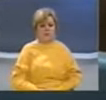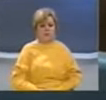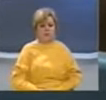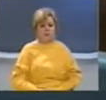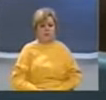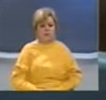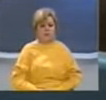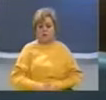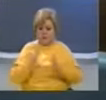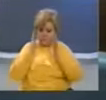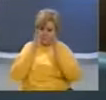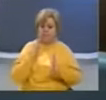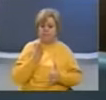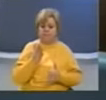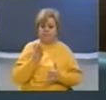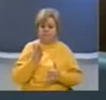Besoni që